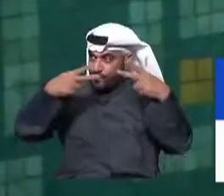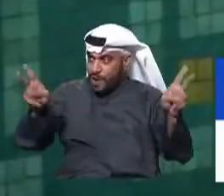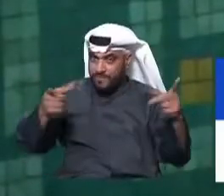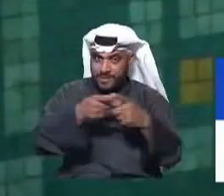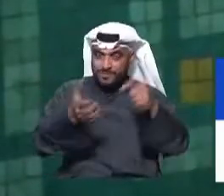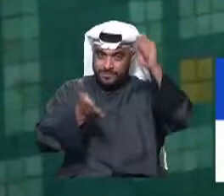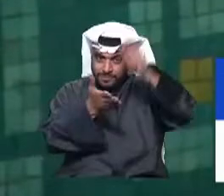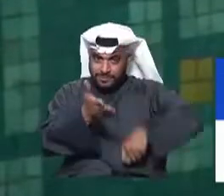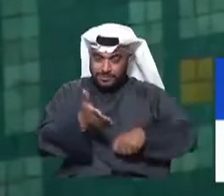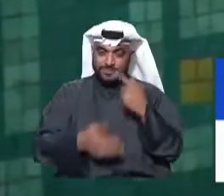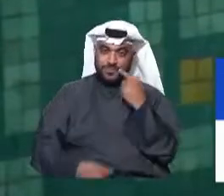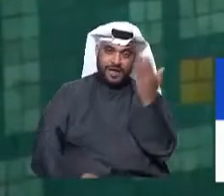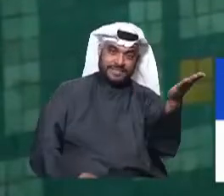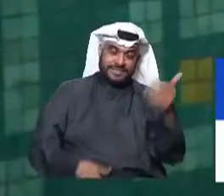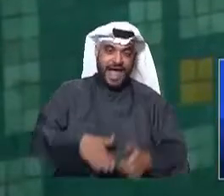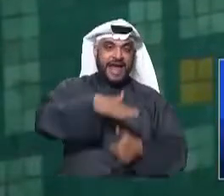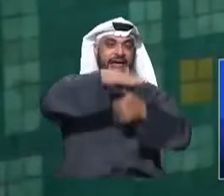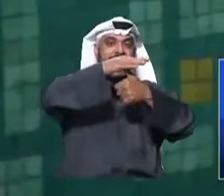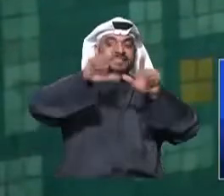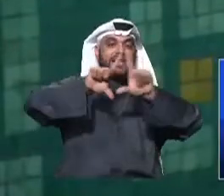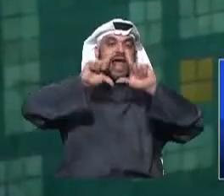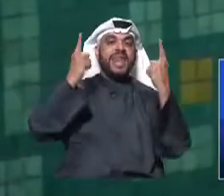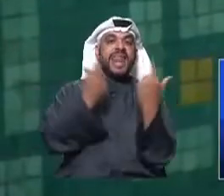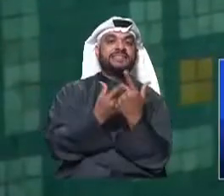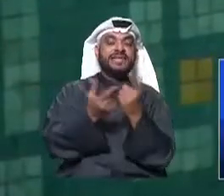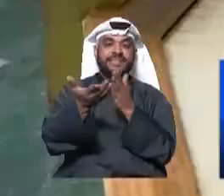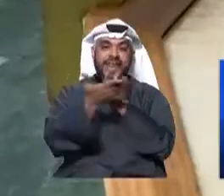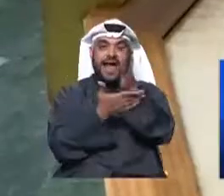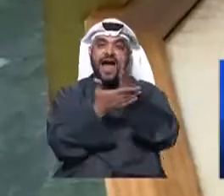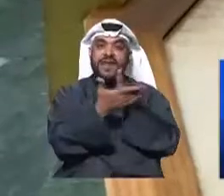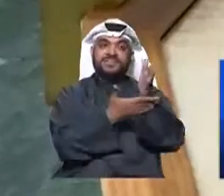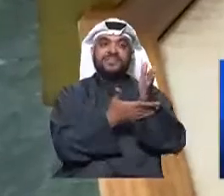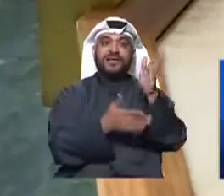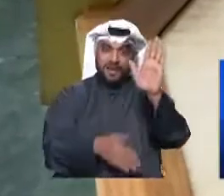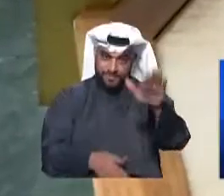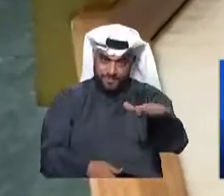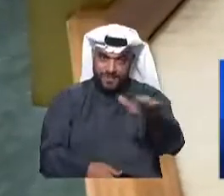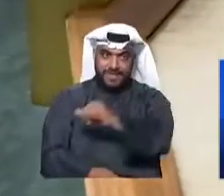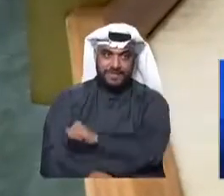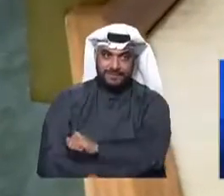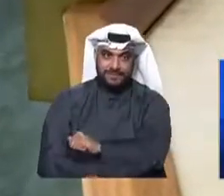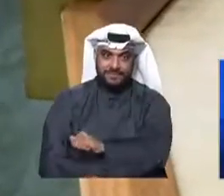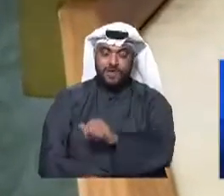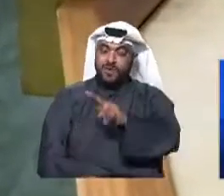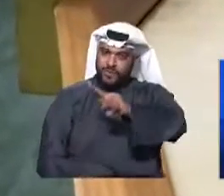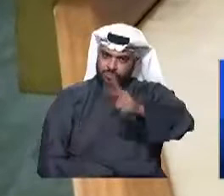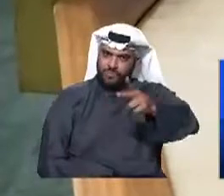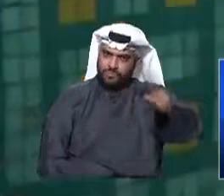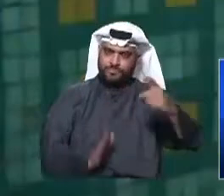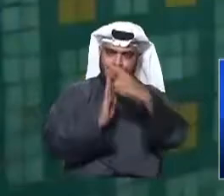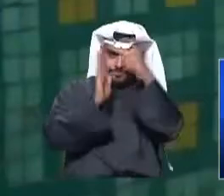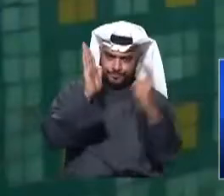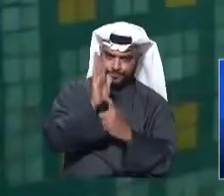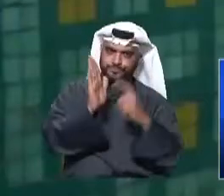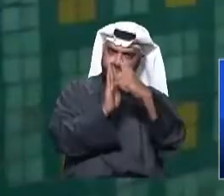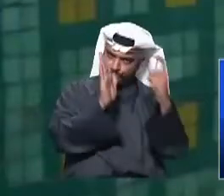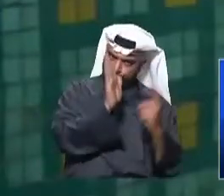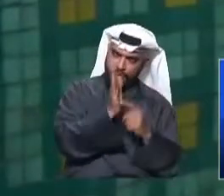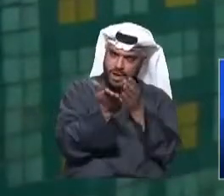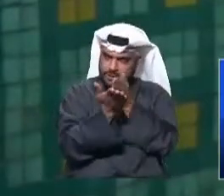رئيسا لجنة الشؤون السياسية والخارجية والأمن القومي، هناك عدة قوانين